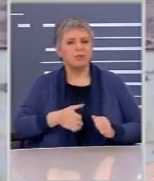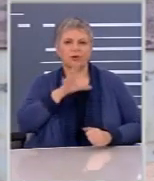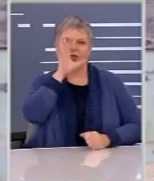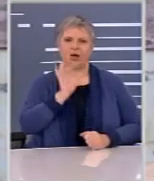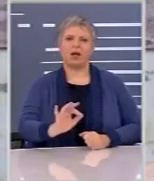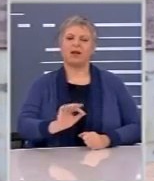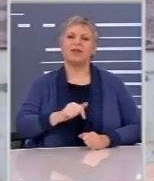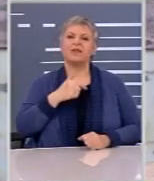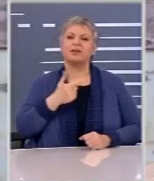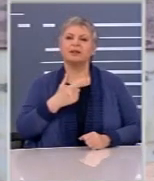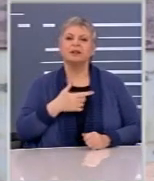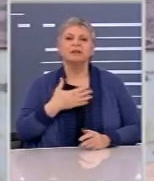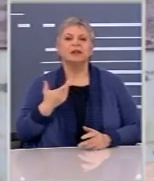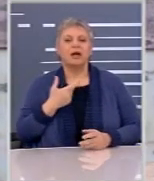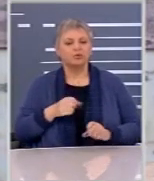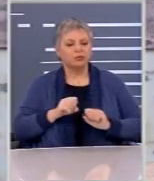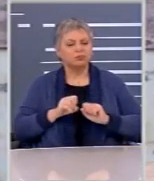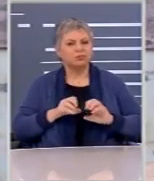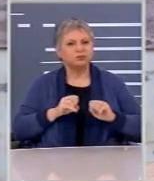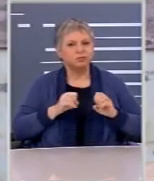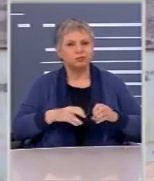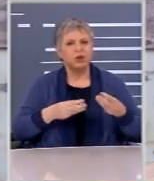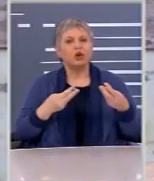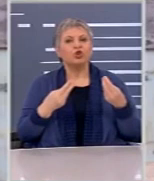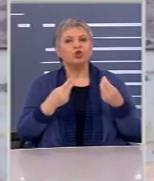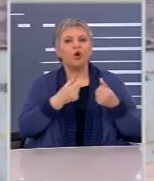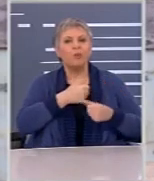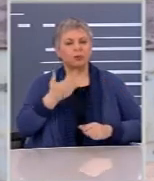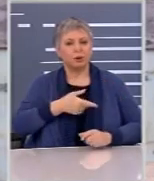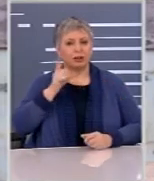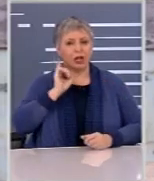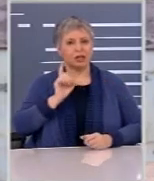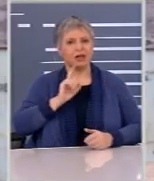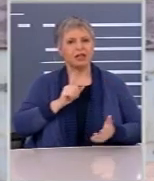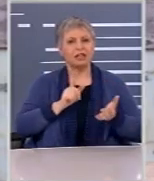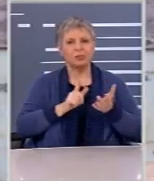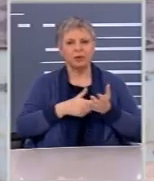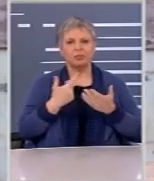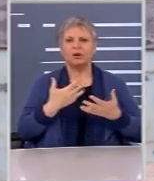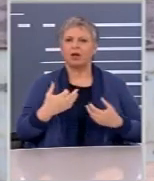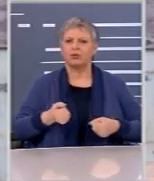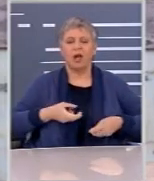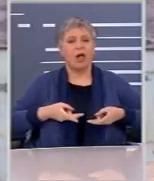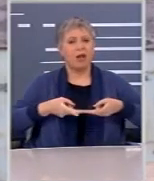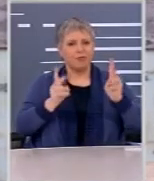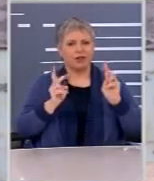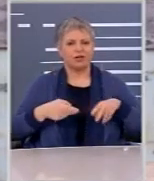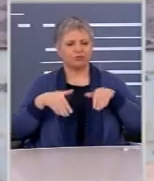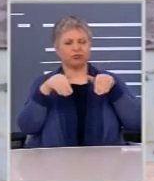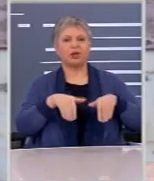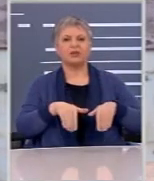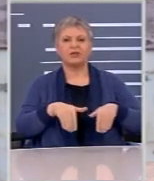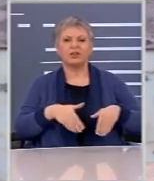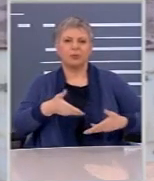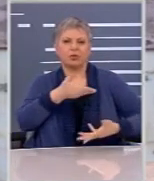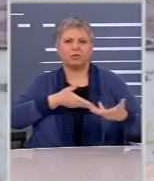χτίζουν τις αυριανές σχέσεις μέσα από ελευθερία, σεβασμό και αμοιβαιότητα. Γιατί αυτά